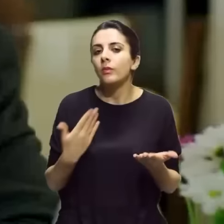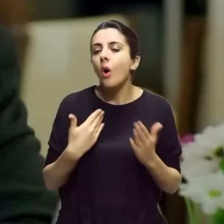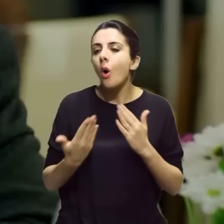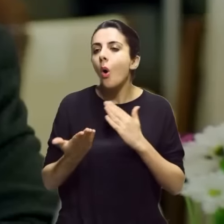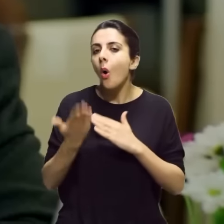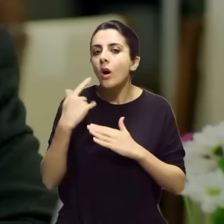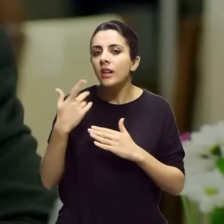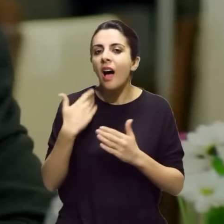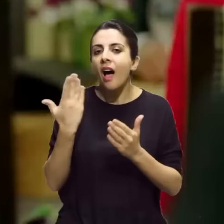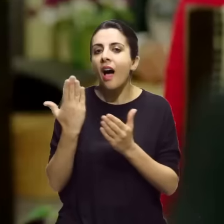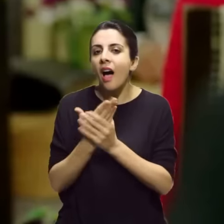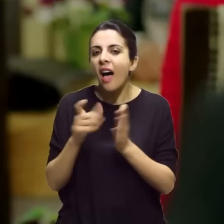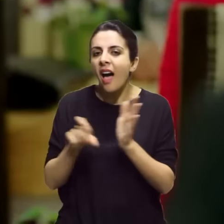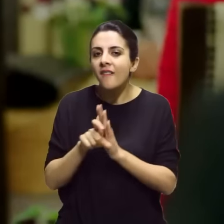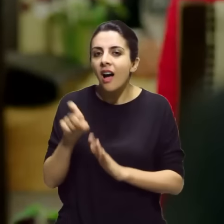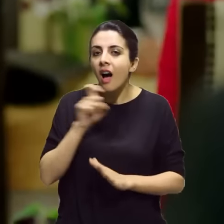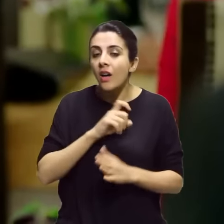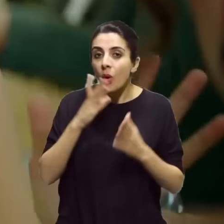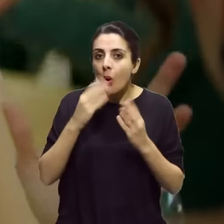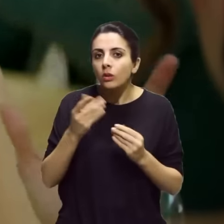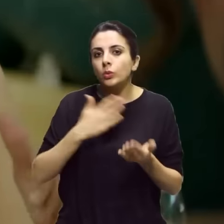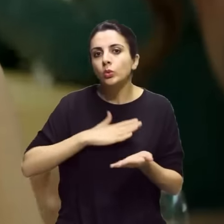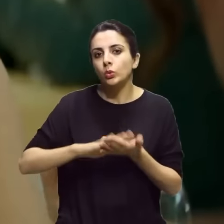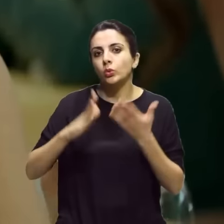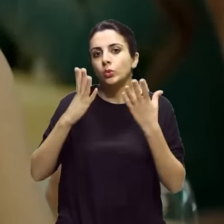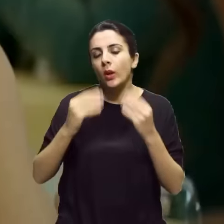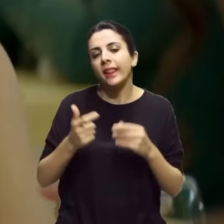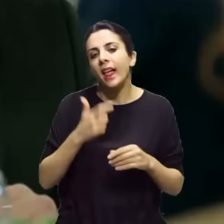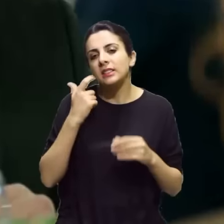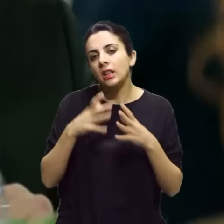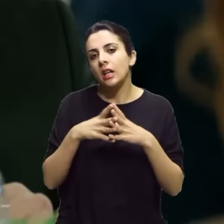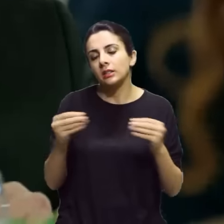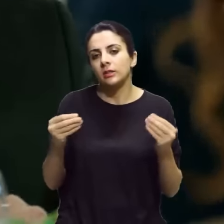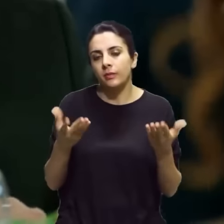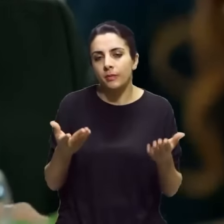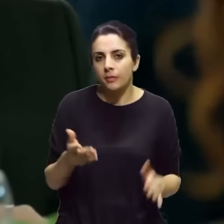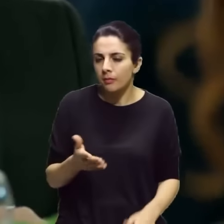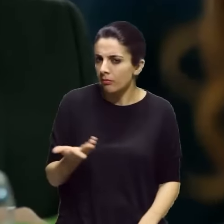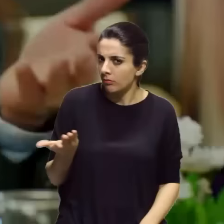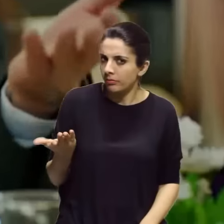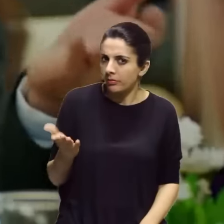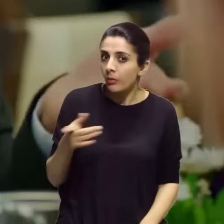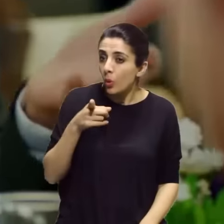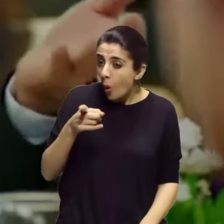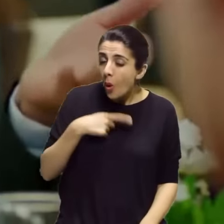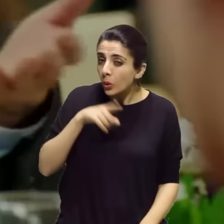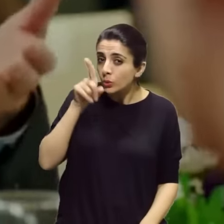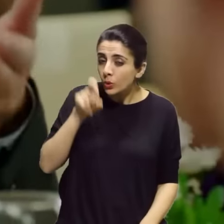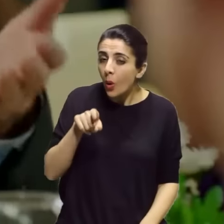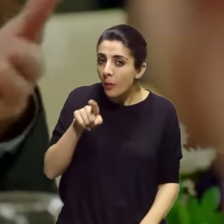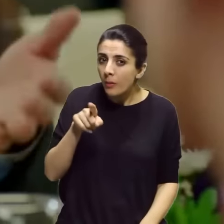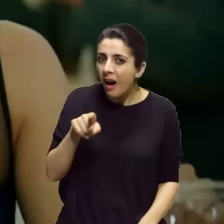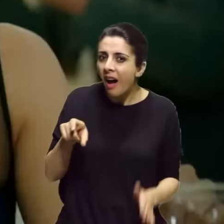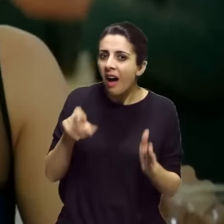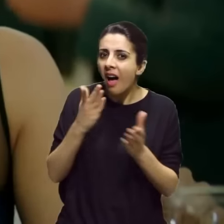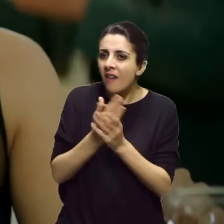önceden bir evrak kazası geçirdim de ben. Ama o halloldu. Geçti yani. Yani ben de onu soruyorum zaten. O